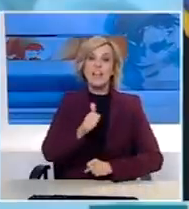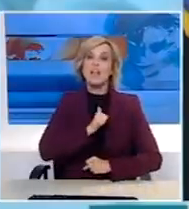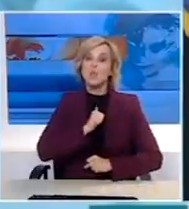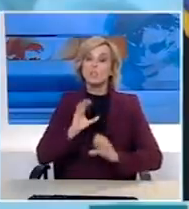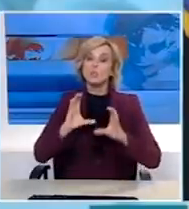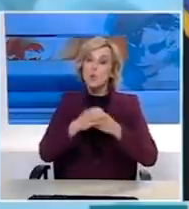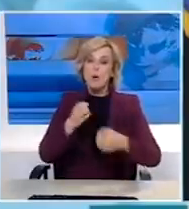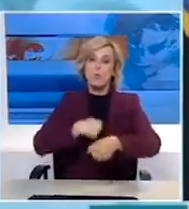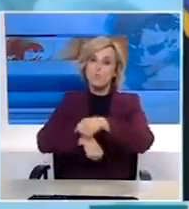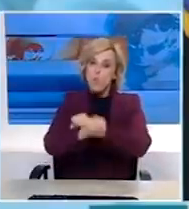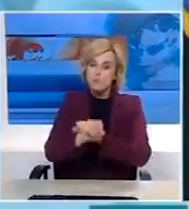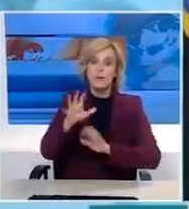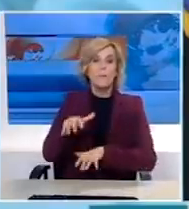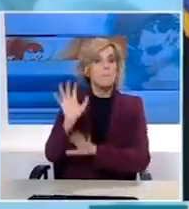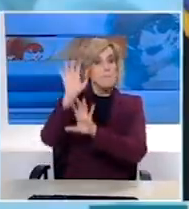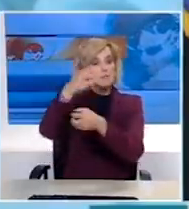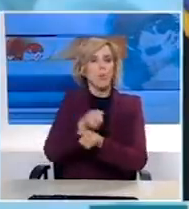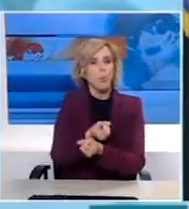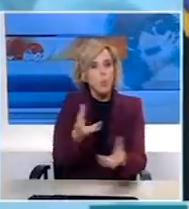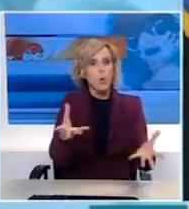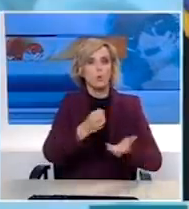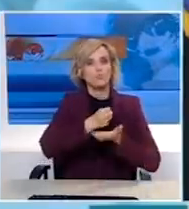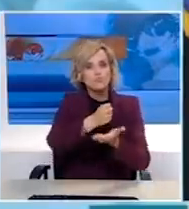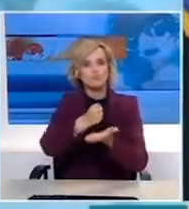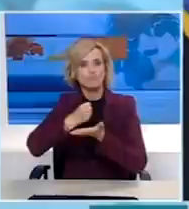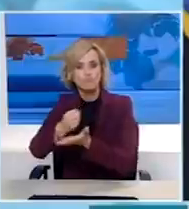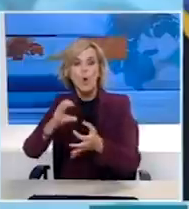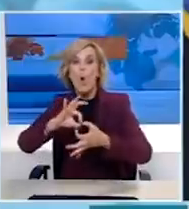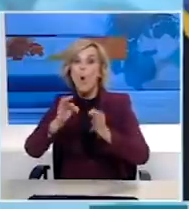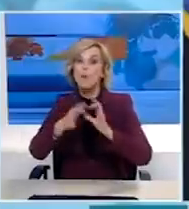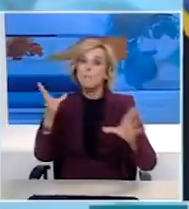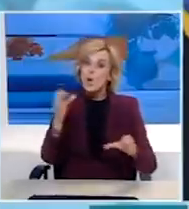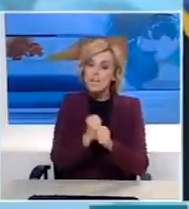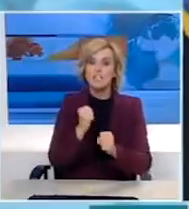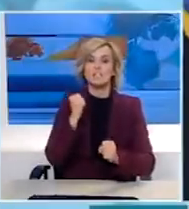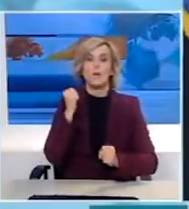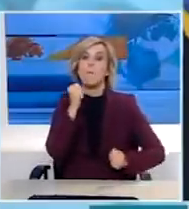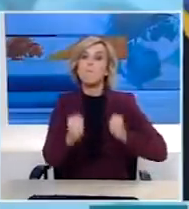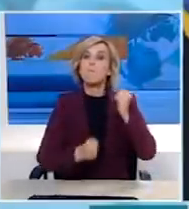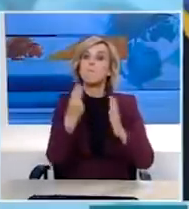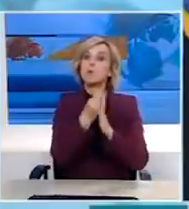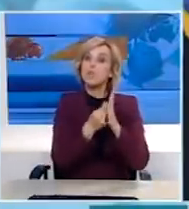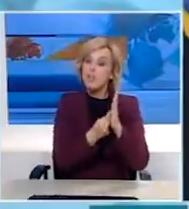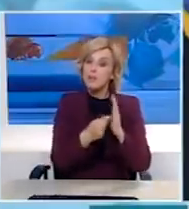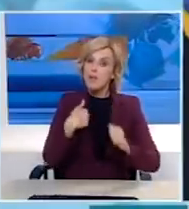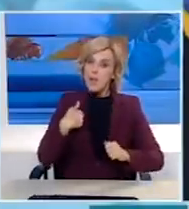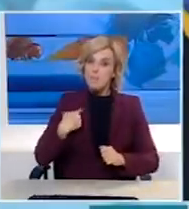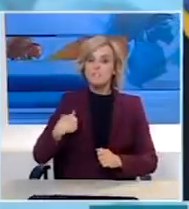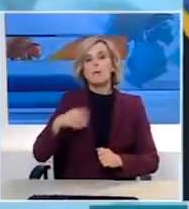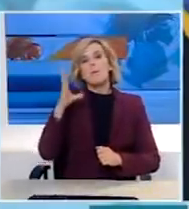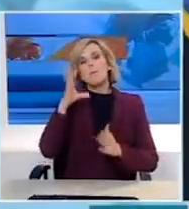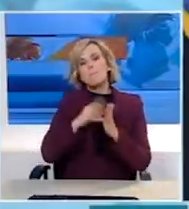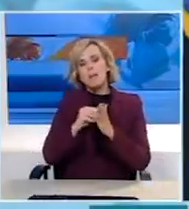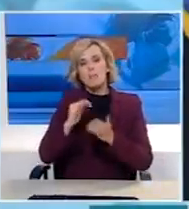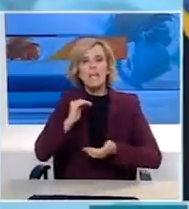ομάδων ποδοσφαίρου και μπάσκετ έχουν ήδη προχωρήσει σε σημαντικές δωρεές. Ολυμπιονίκες και πρωταθλητές του Στίβου έχουν ανακοινώσει ότι θα δημοπρατήσουν προσωπικά ενθύμια